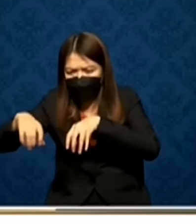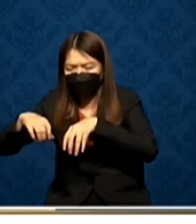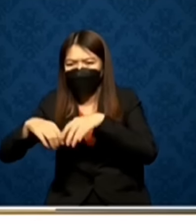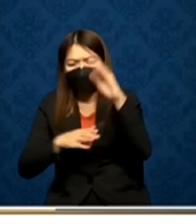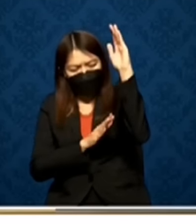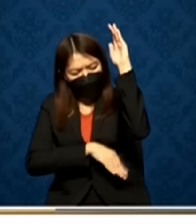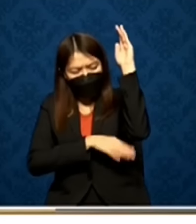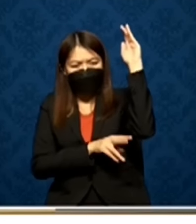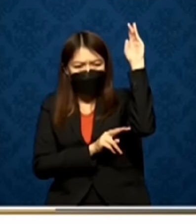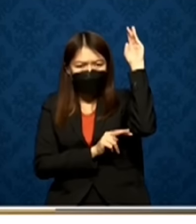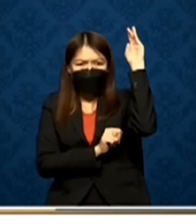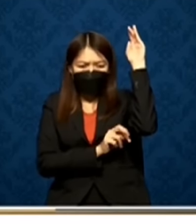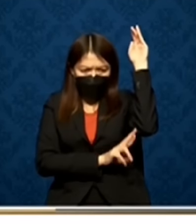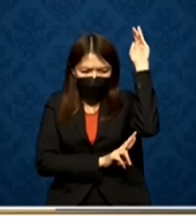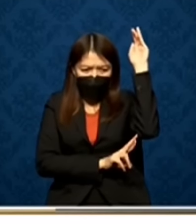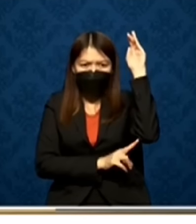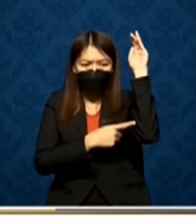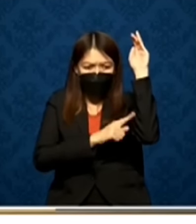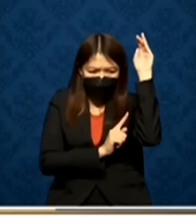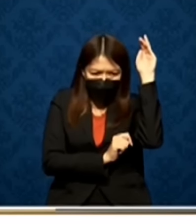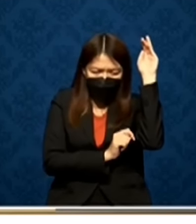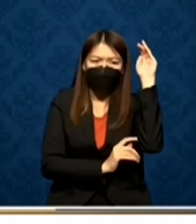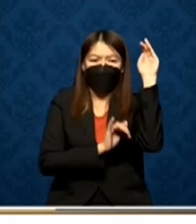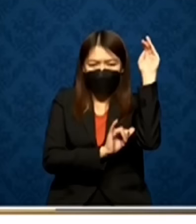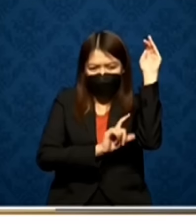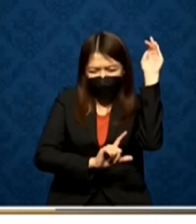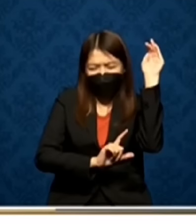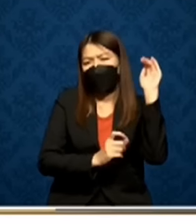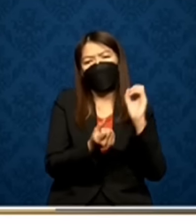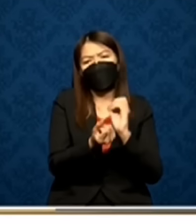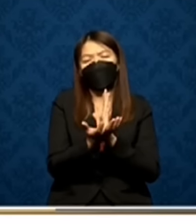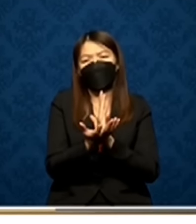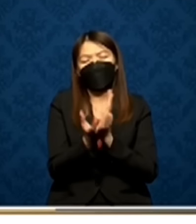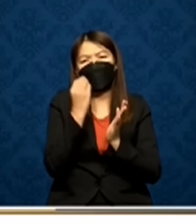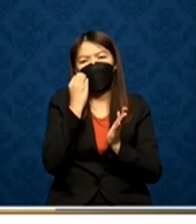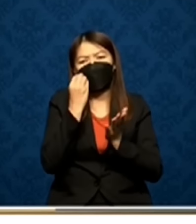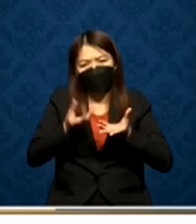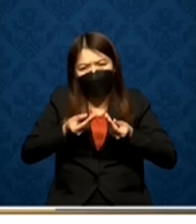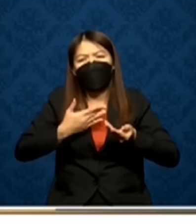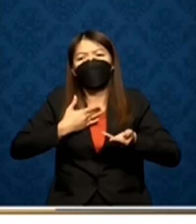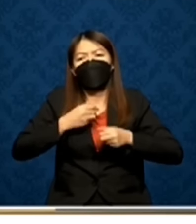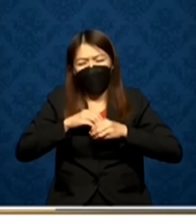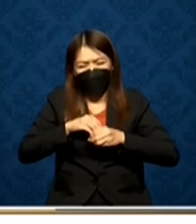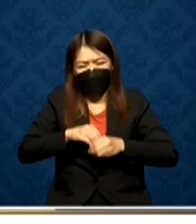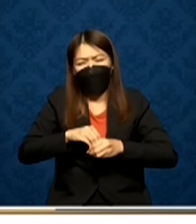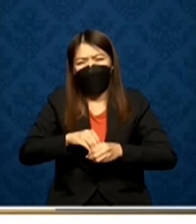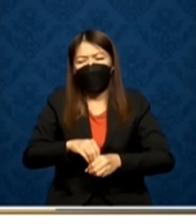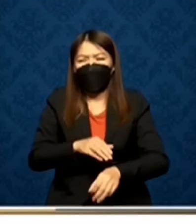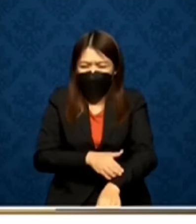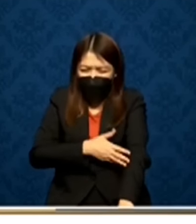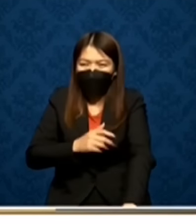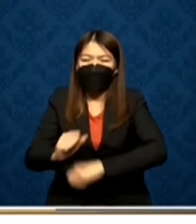ราธิวาสปัตตานียะลาได้รับผลกระทบมากเลยนะเขาอยู่มา300